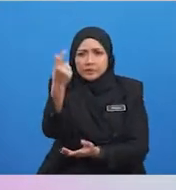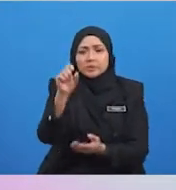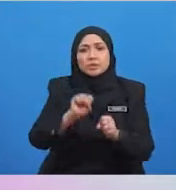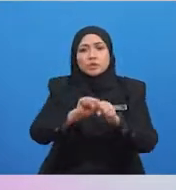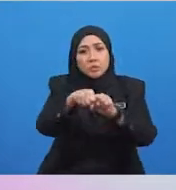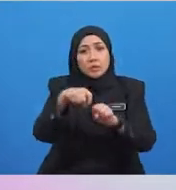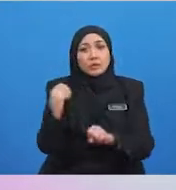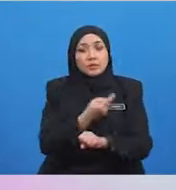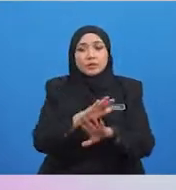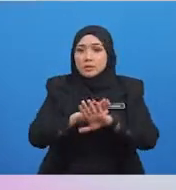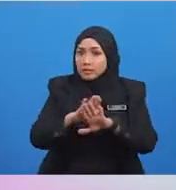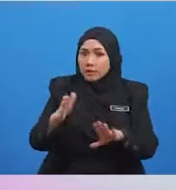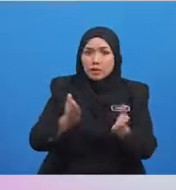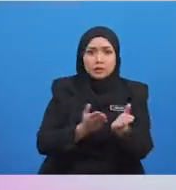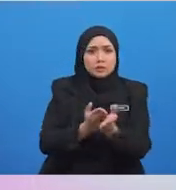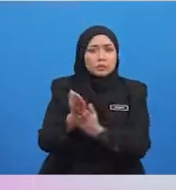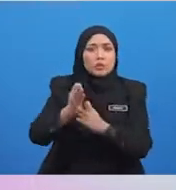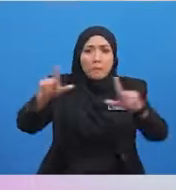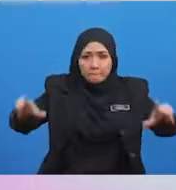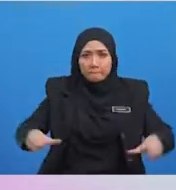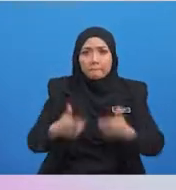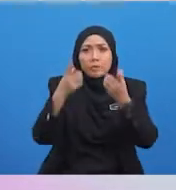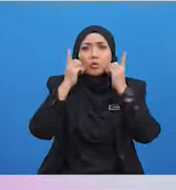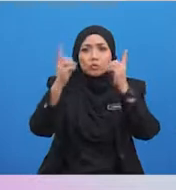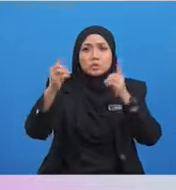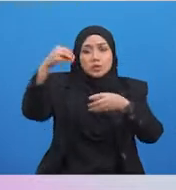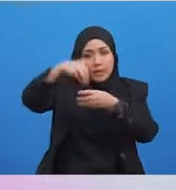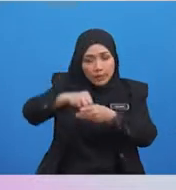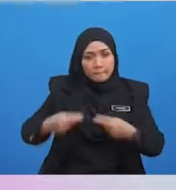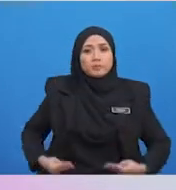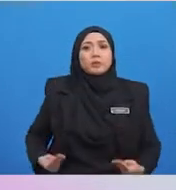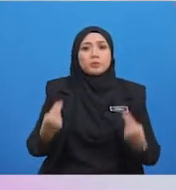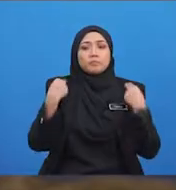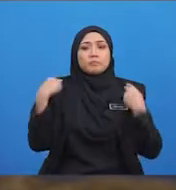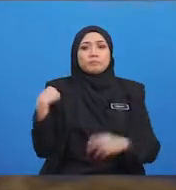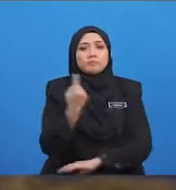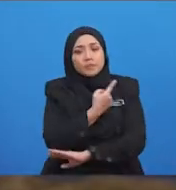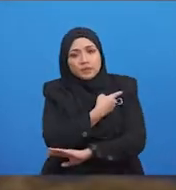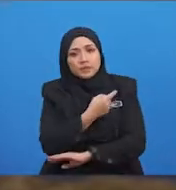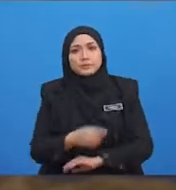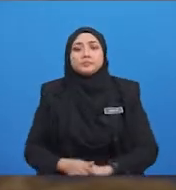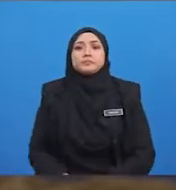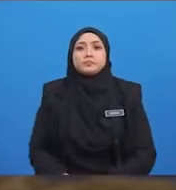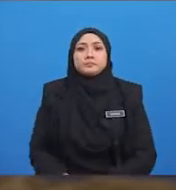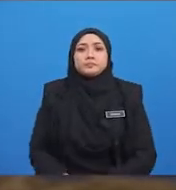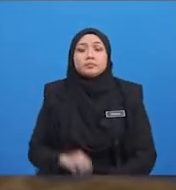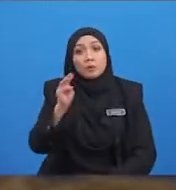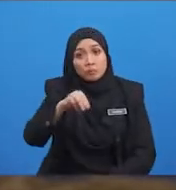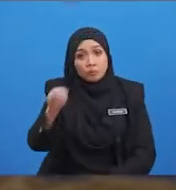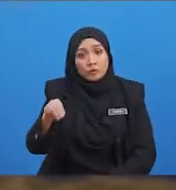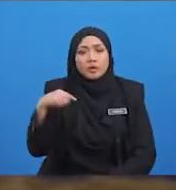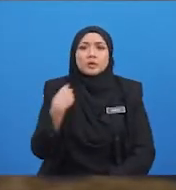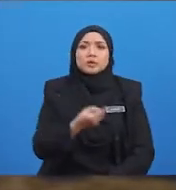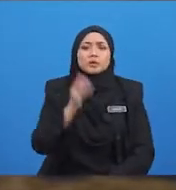kita tidak terus melakukan dosa dalam kehidupan. Baiklah, murid-murid, kita akan